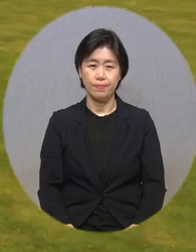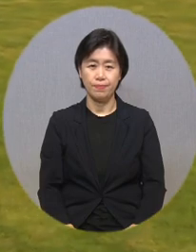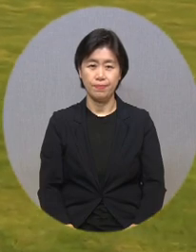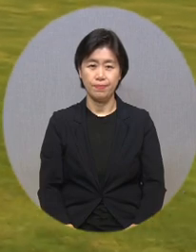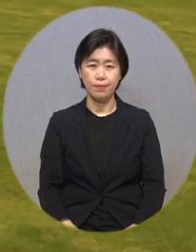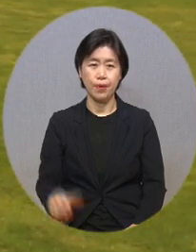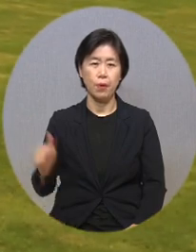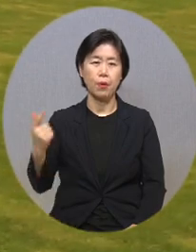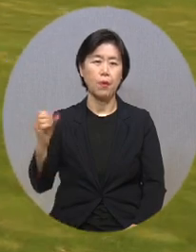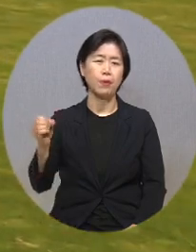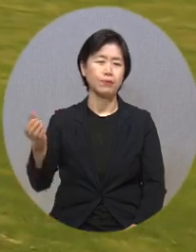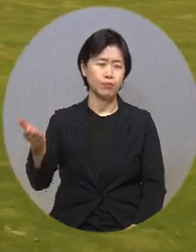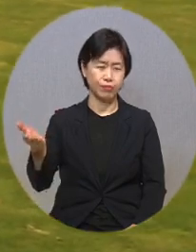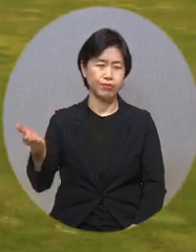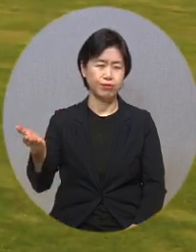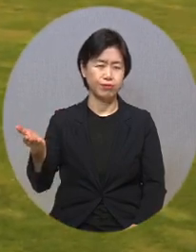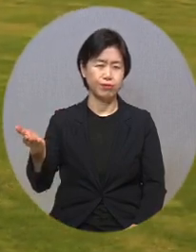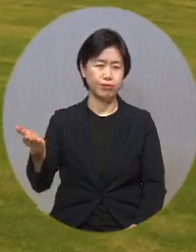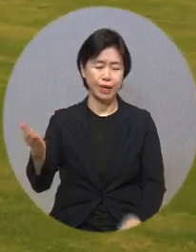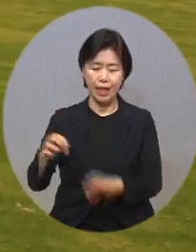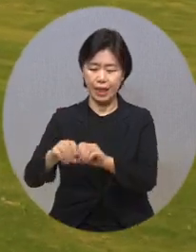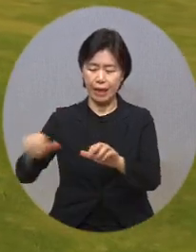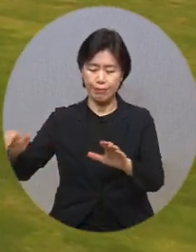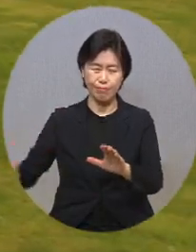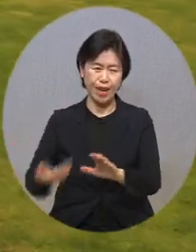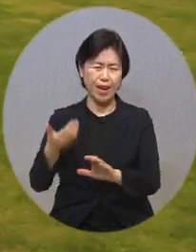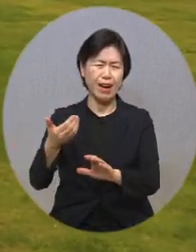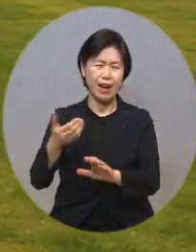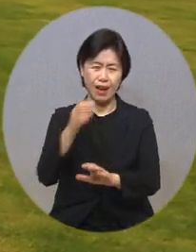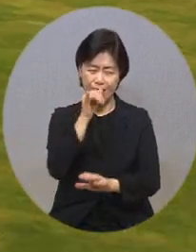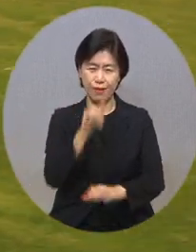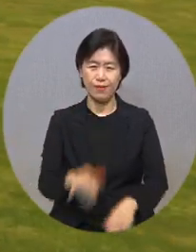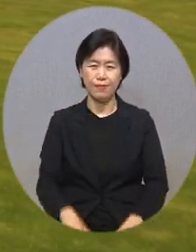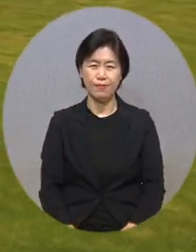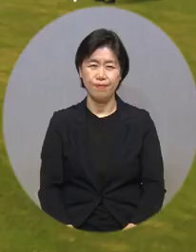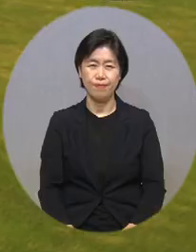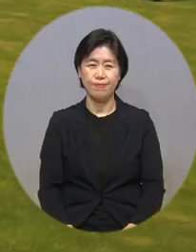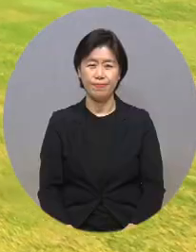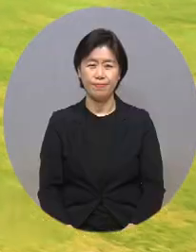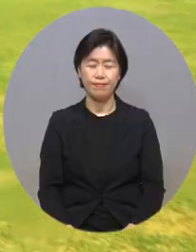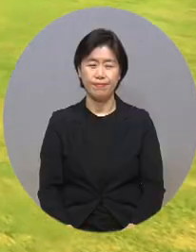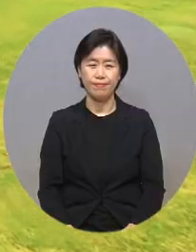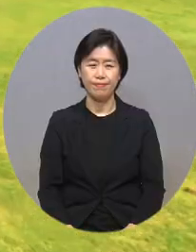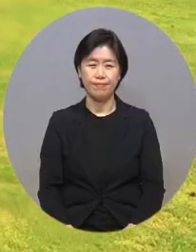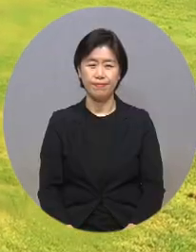우리 홍 프로 지망생님이 그 뒷땅을 쳤네요.